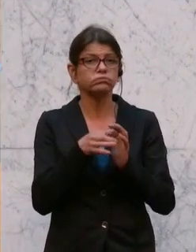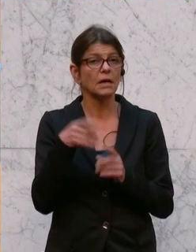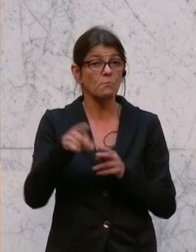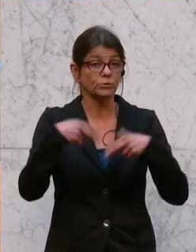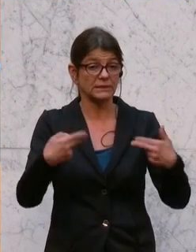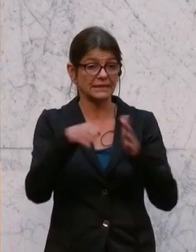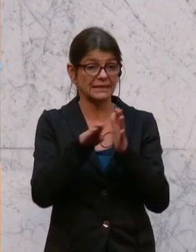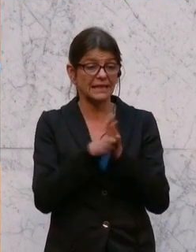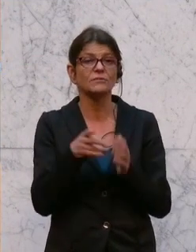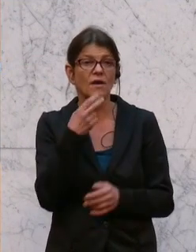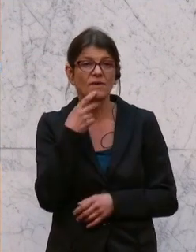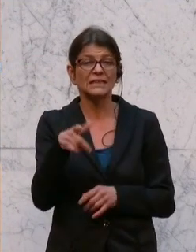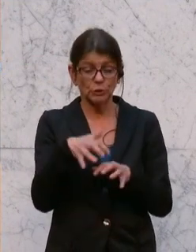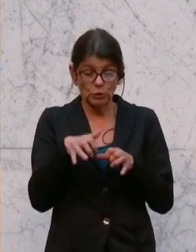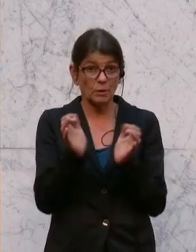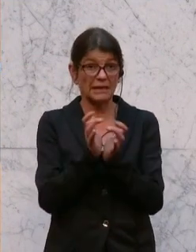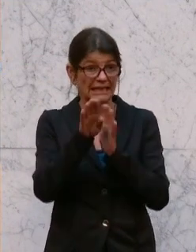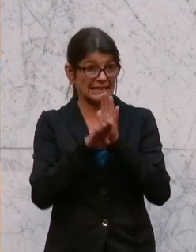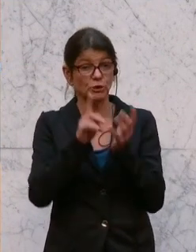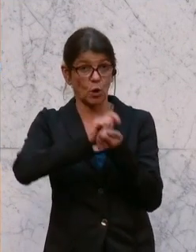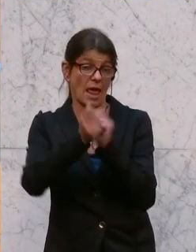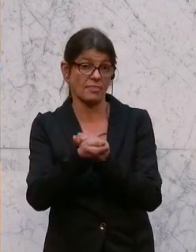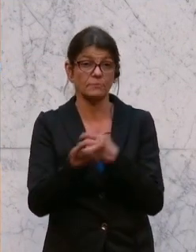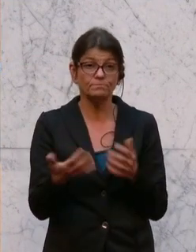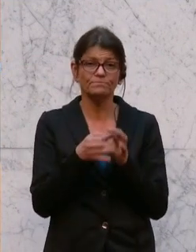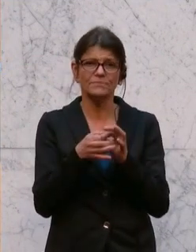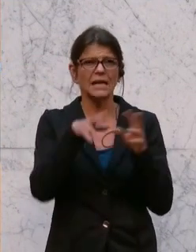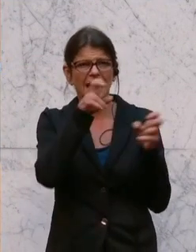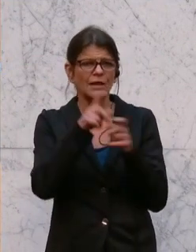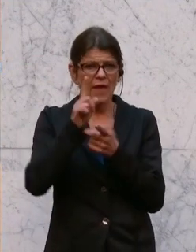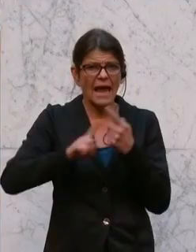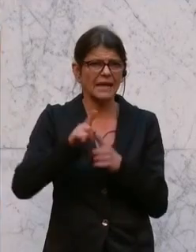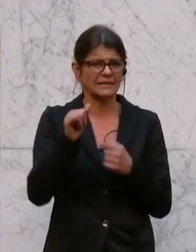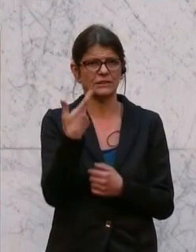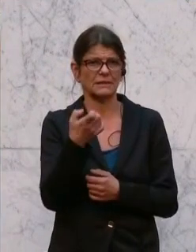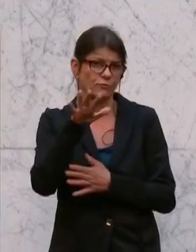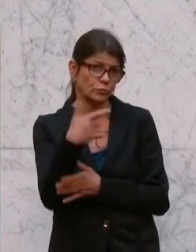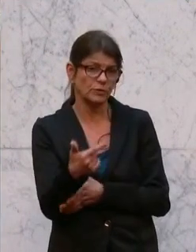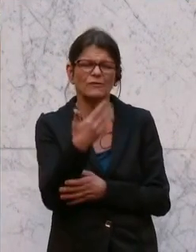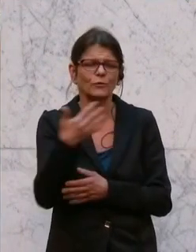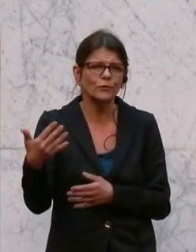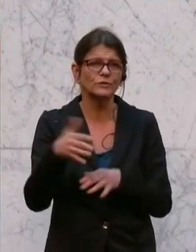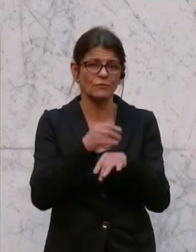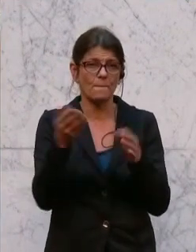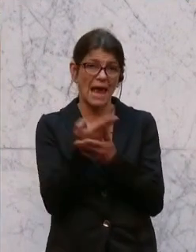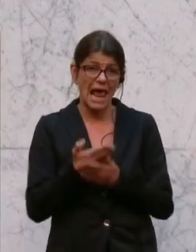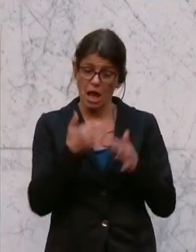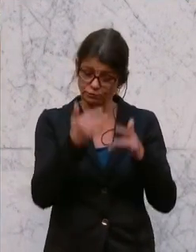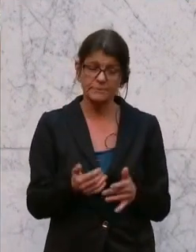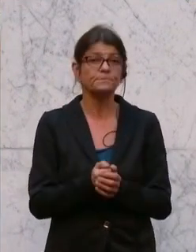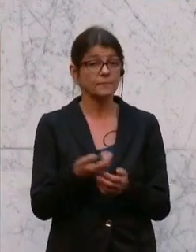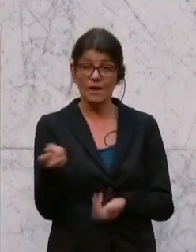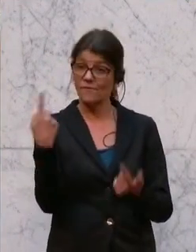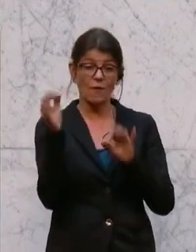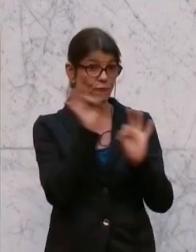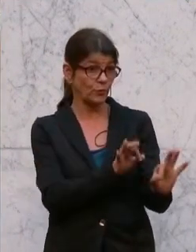Bundesgesetz, mit dem das Suchtmittelgesetz geändert wird, samt Titel und Eingang in 2055 der Beilagen. Wer